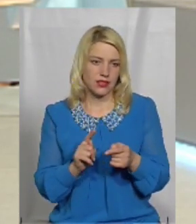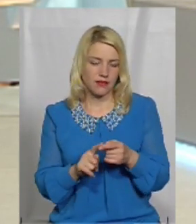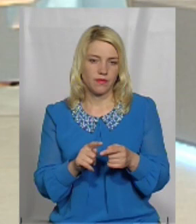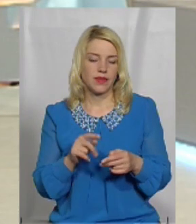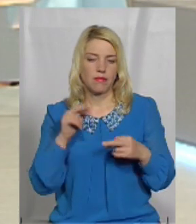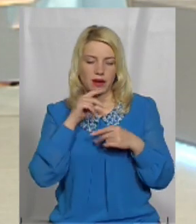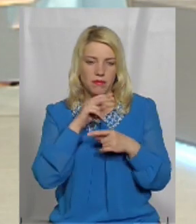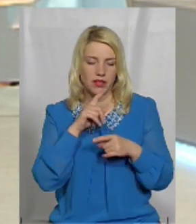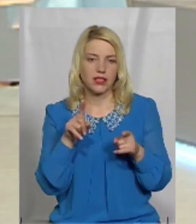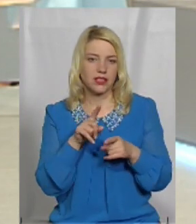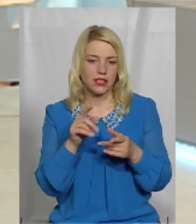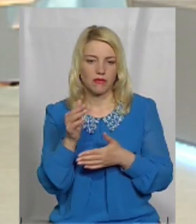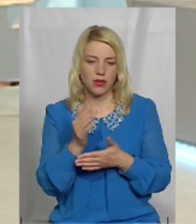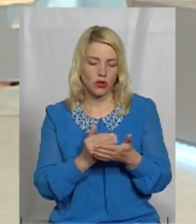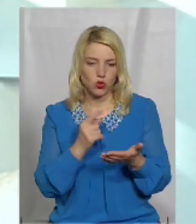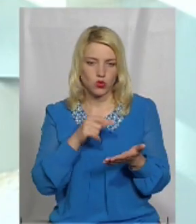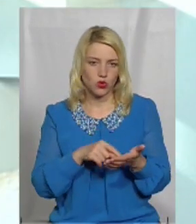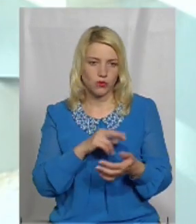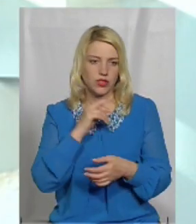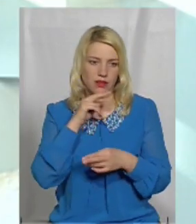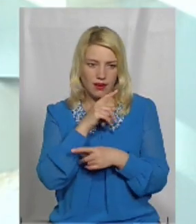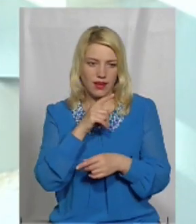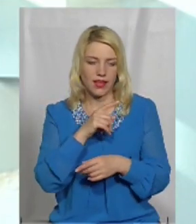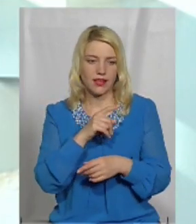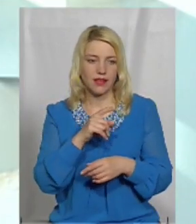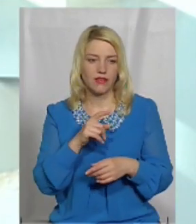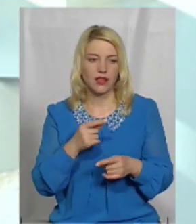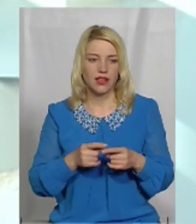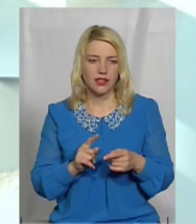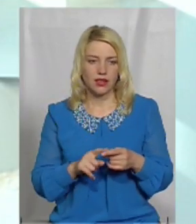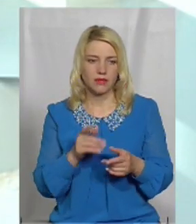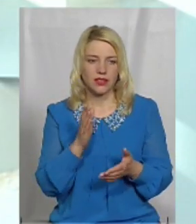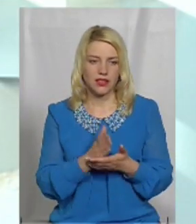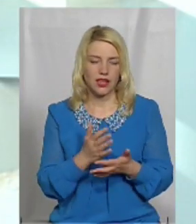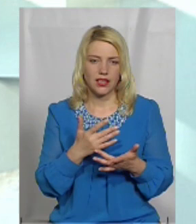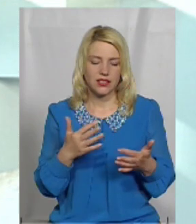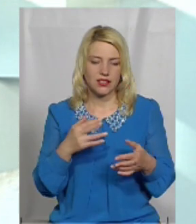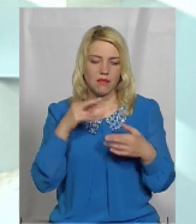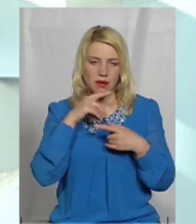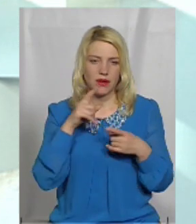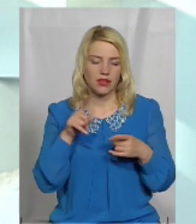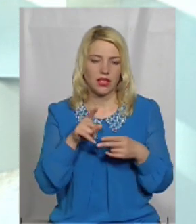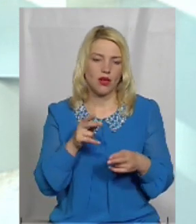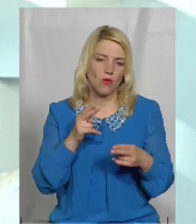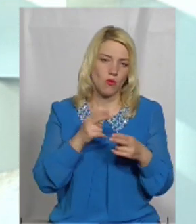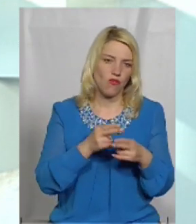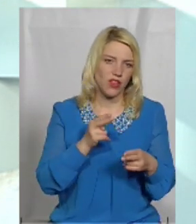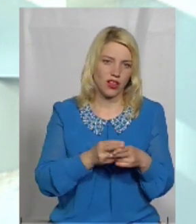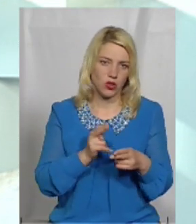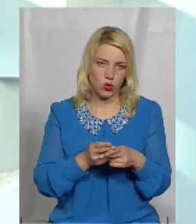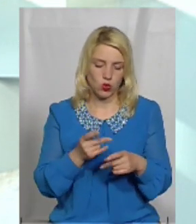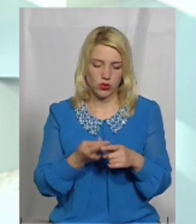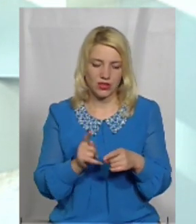препаратах, які є в переліку доступних ліків. Там, крім того, що є гіпотензивні, там є препарати, які профілактують саме